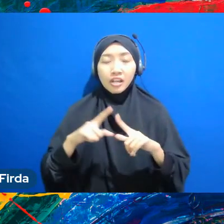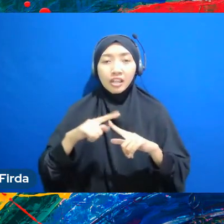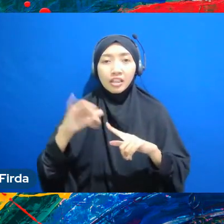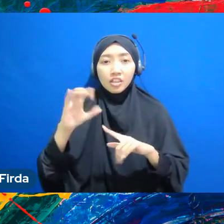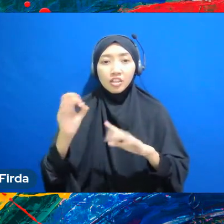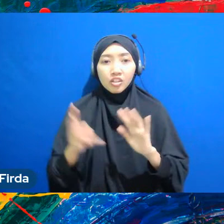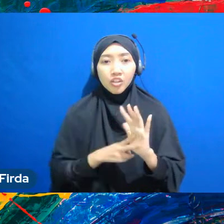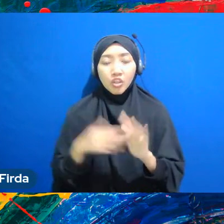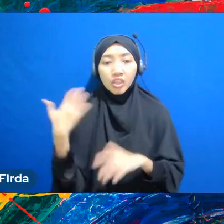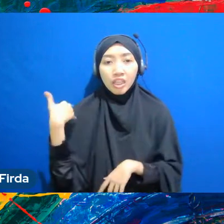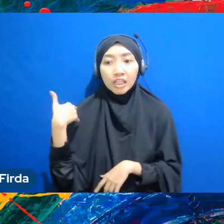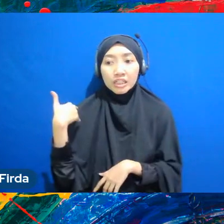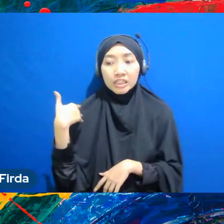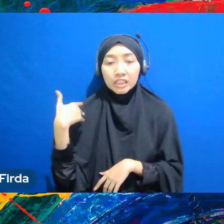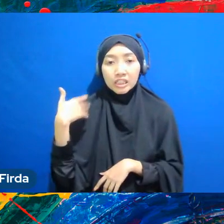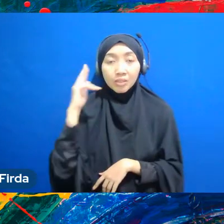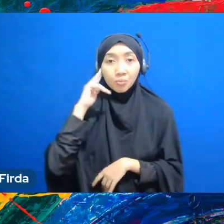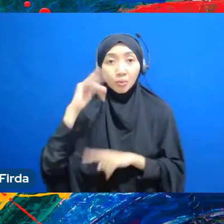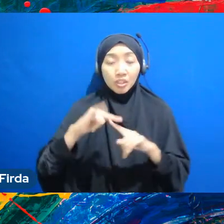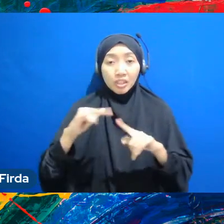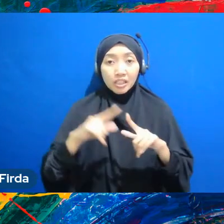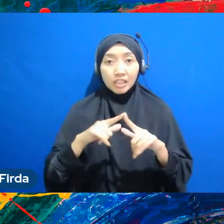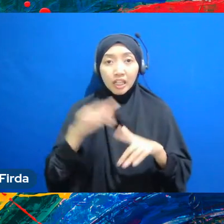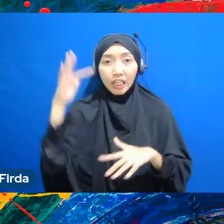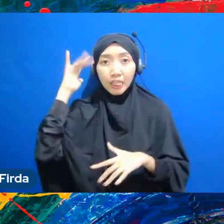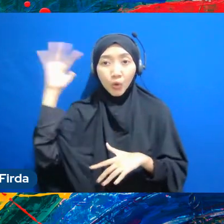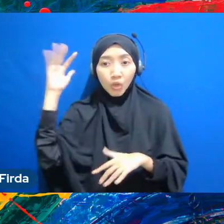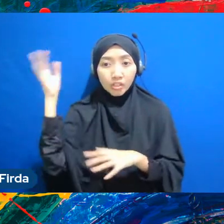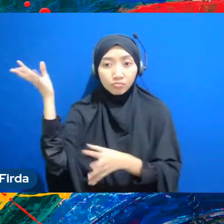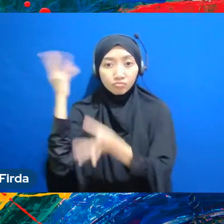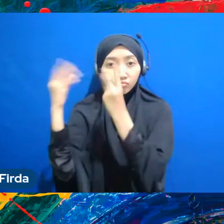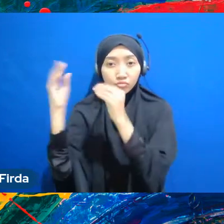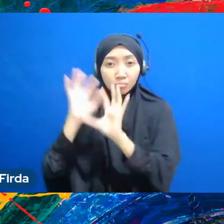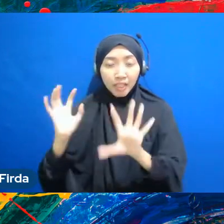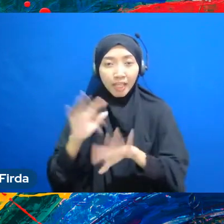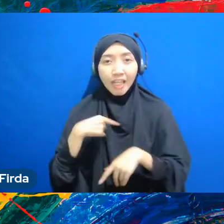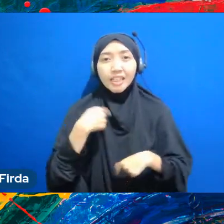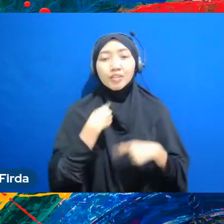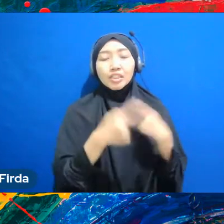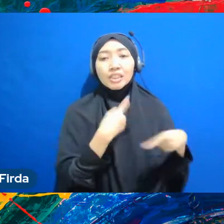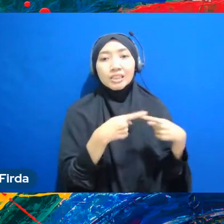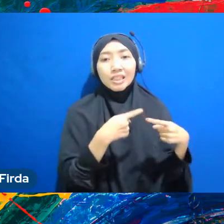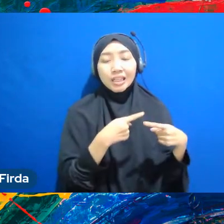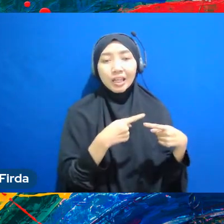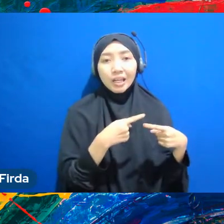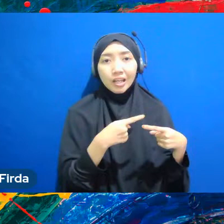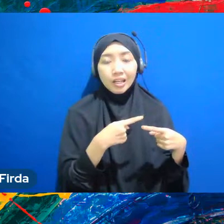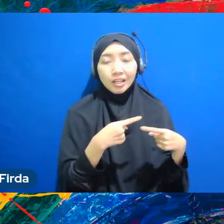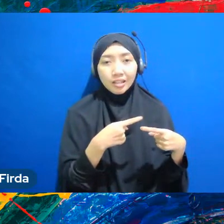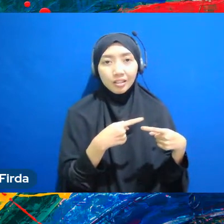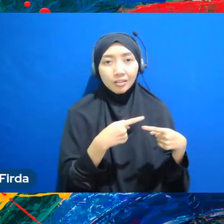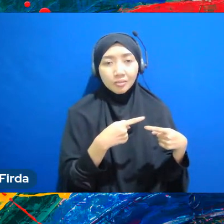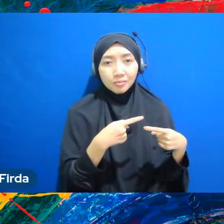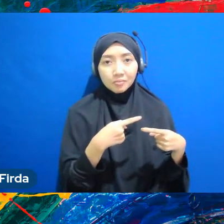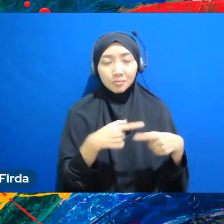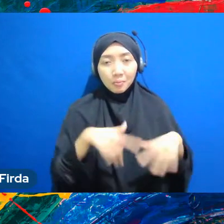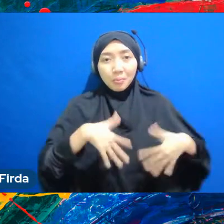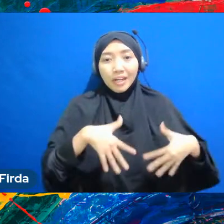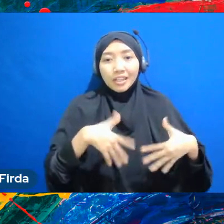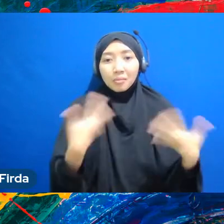teorinya, saya bakal dapat giliran nih buat cerita bagaimana sih prakteknya